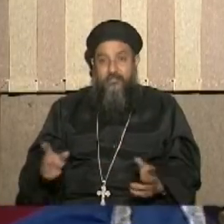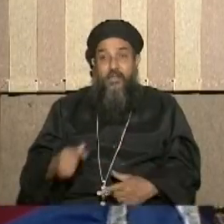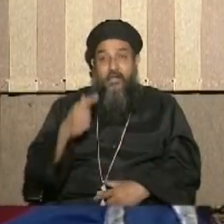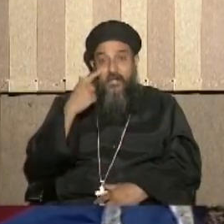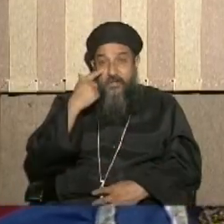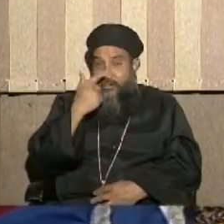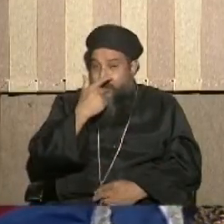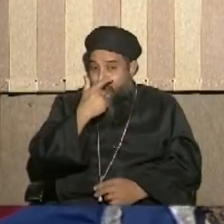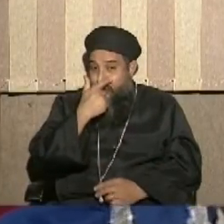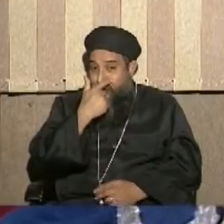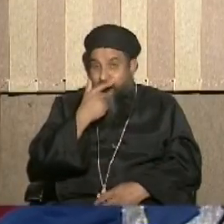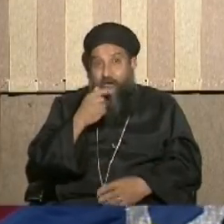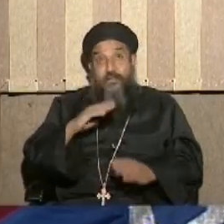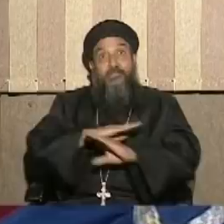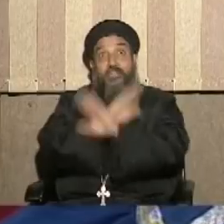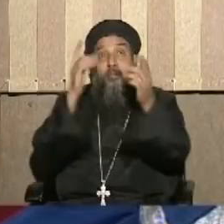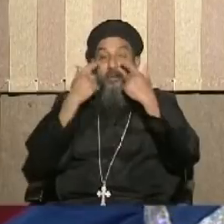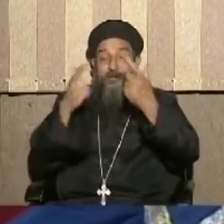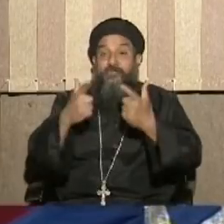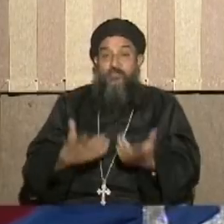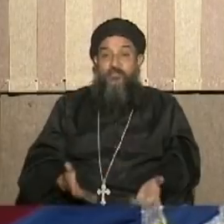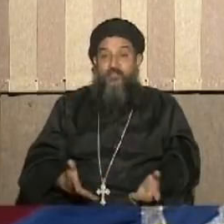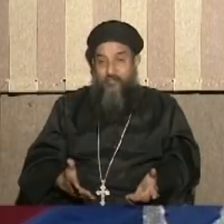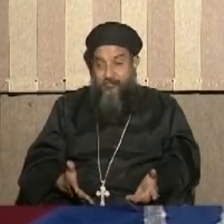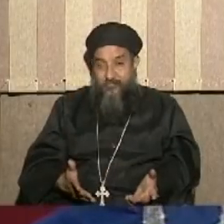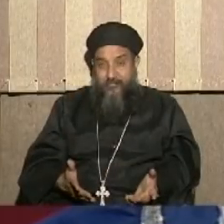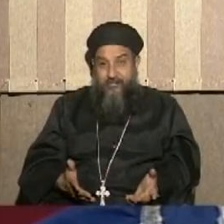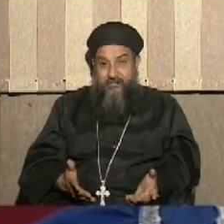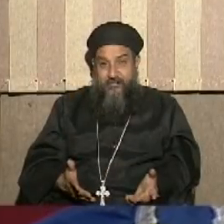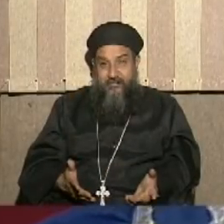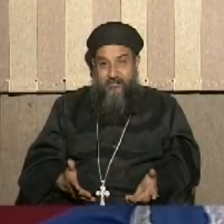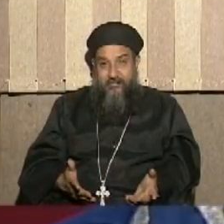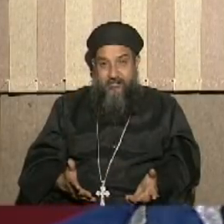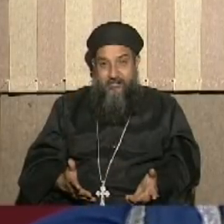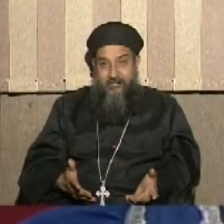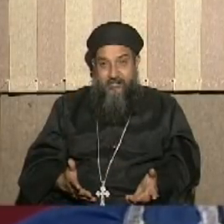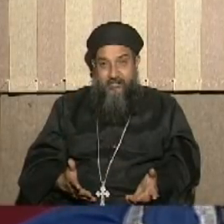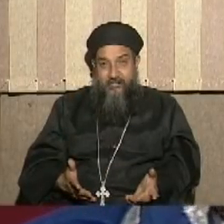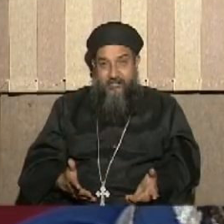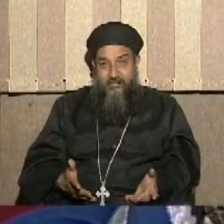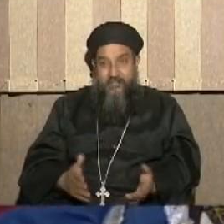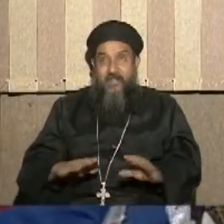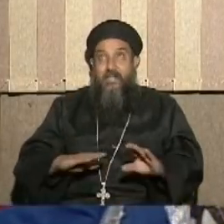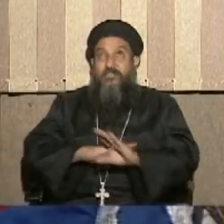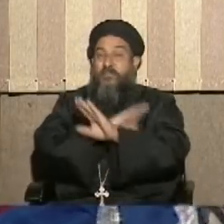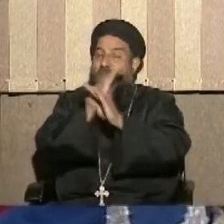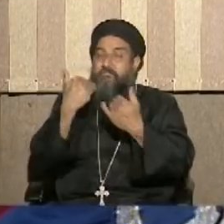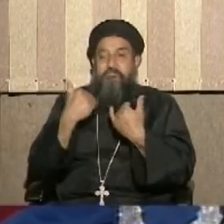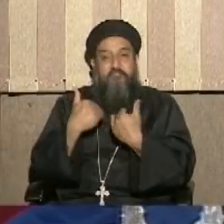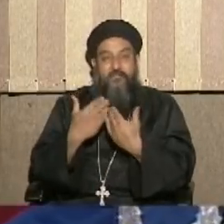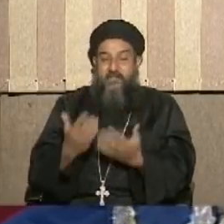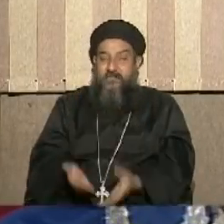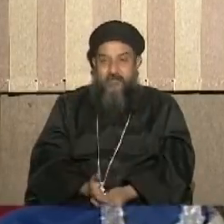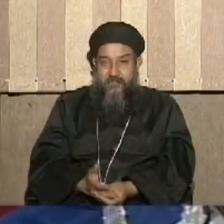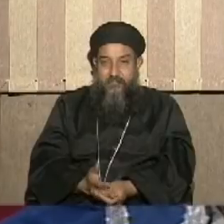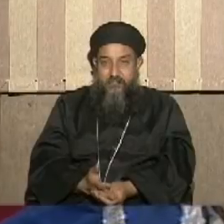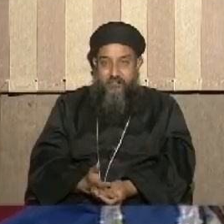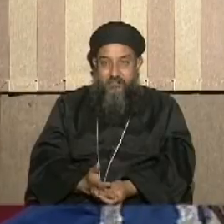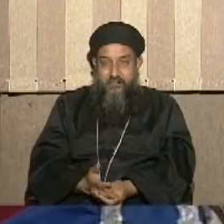كنت براقب يوم الفجر، لكن ما طلعش الفجر.